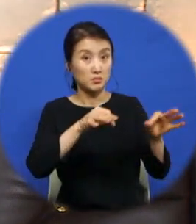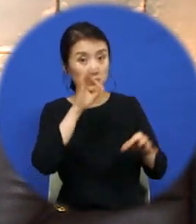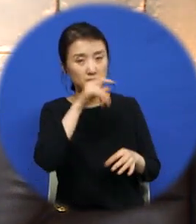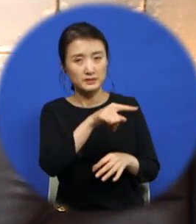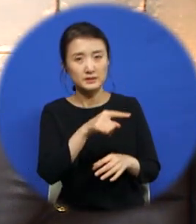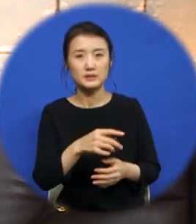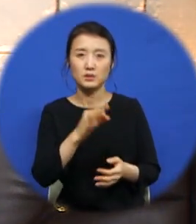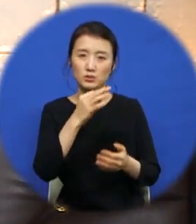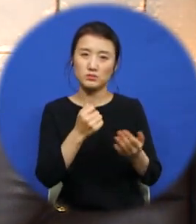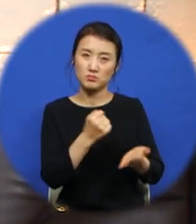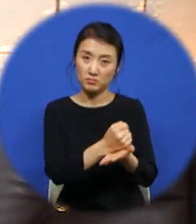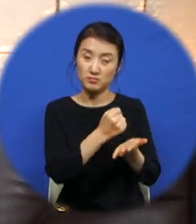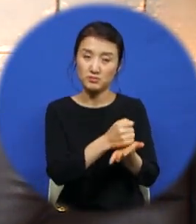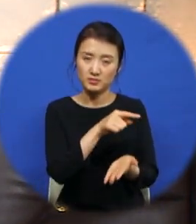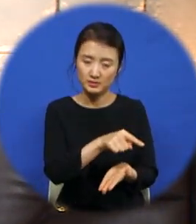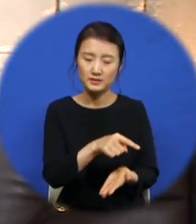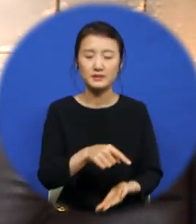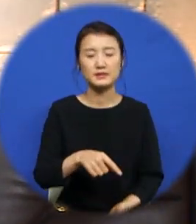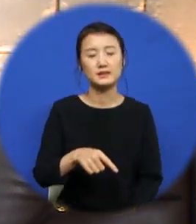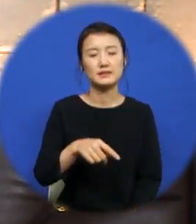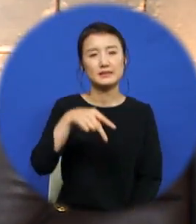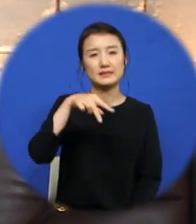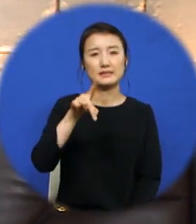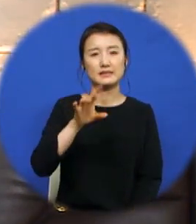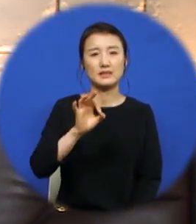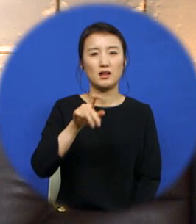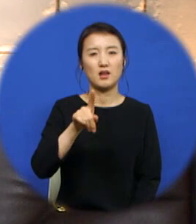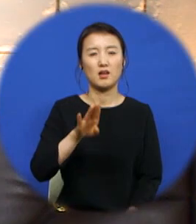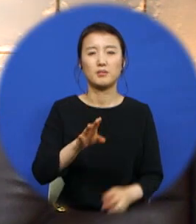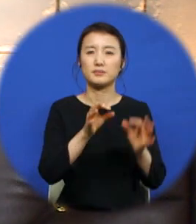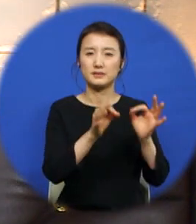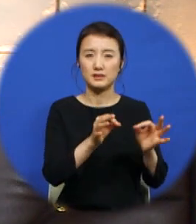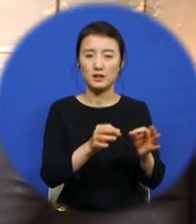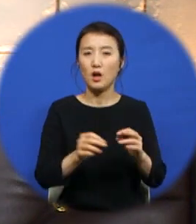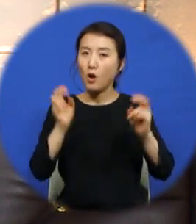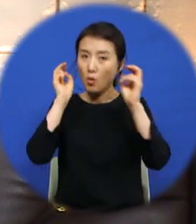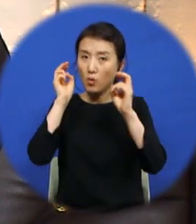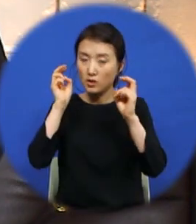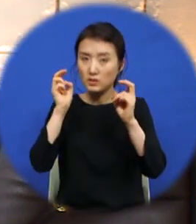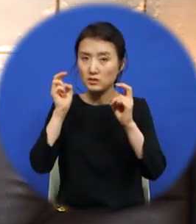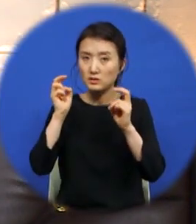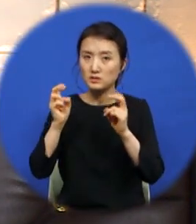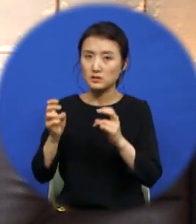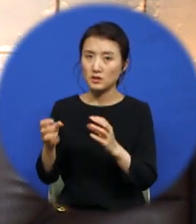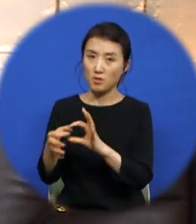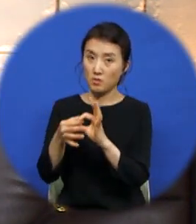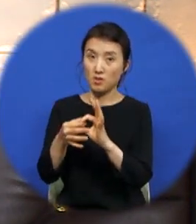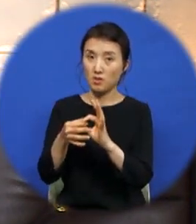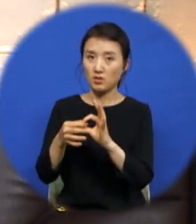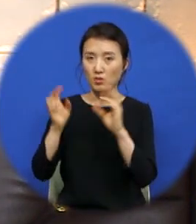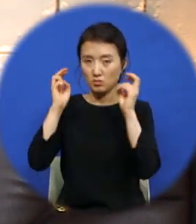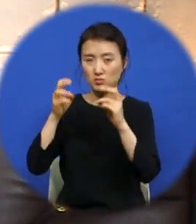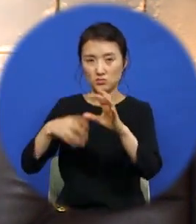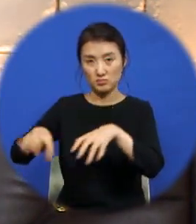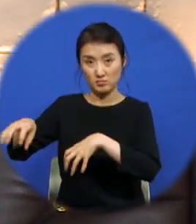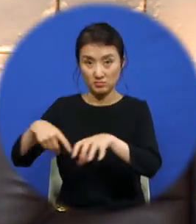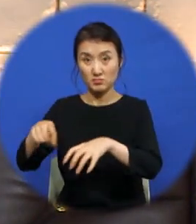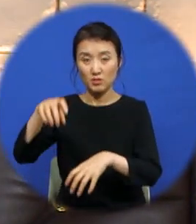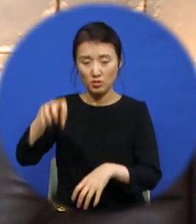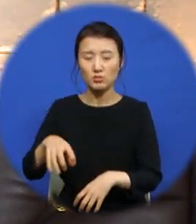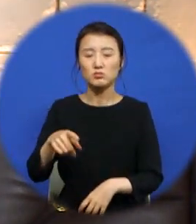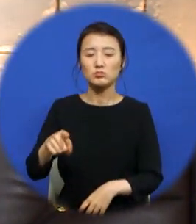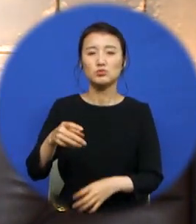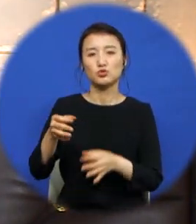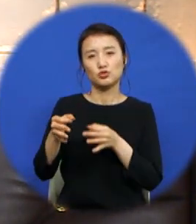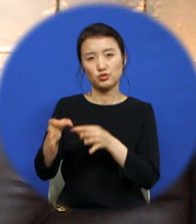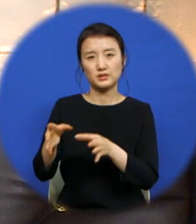예금 하고 이런 건 안 그런데 회사를 사고파는 해서는 투자하는 인데요 미국의 젊은이들이 가장 가고싶은 이런 투자형 이